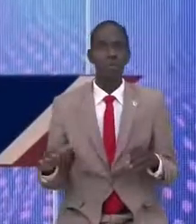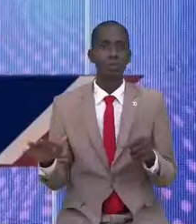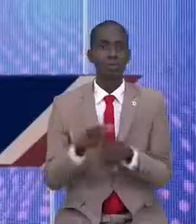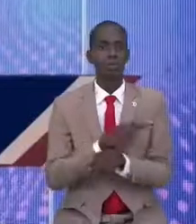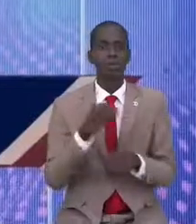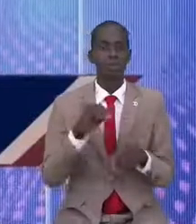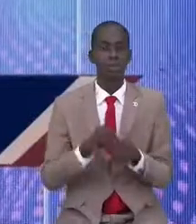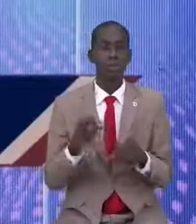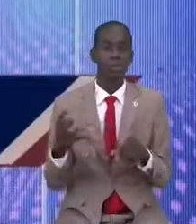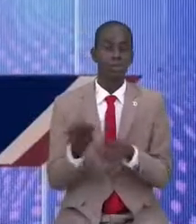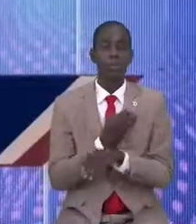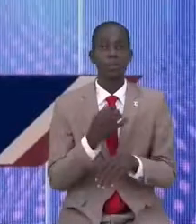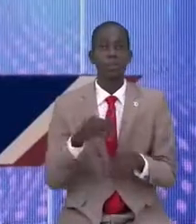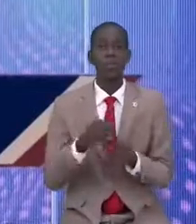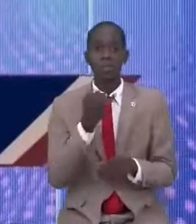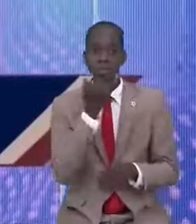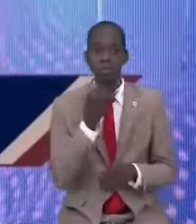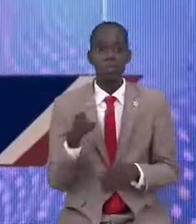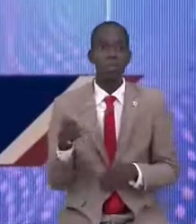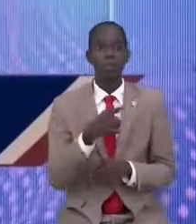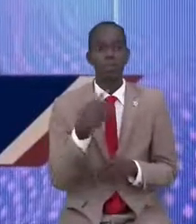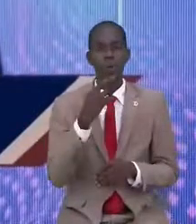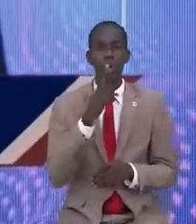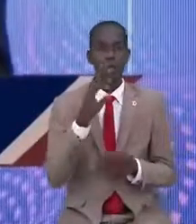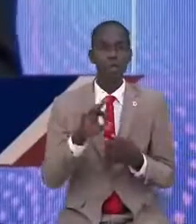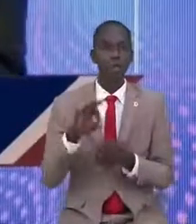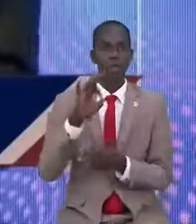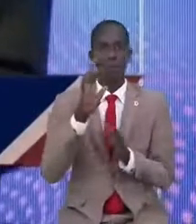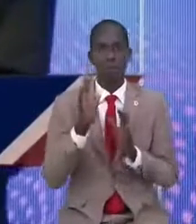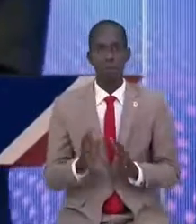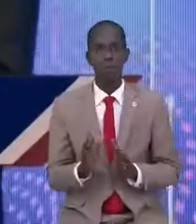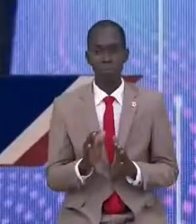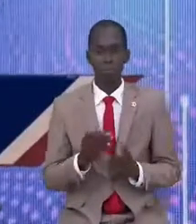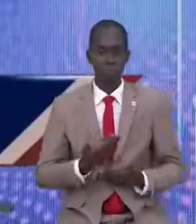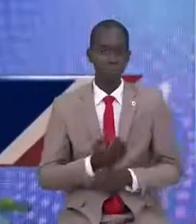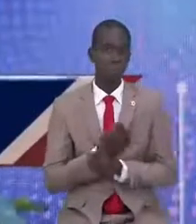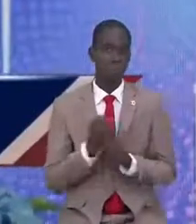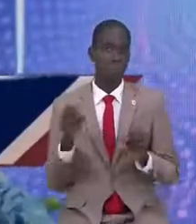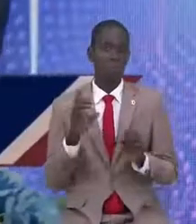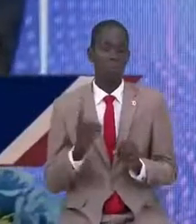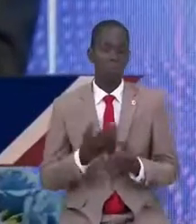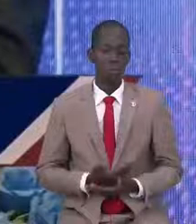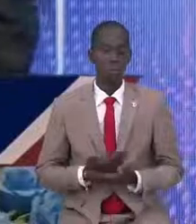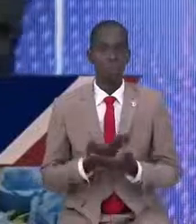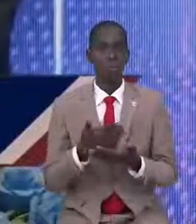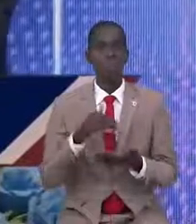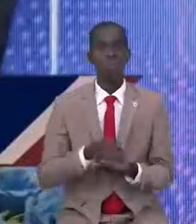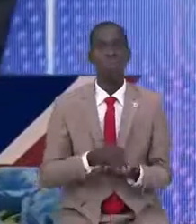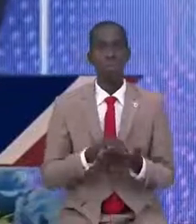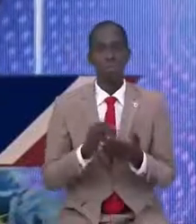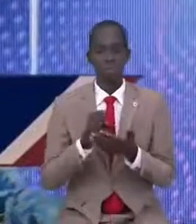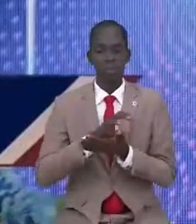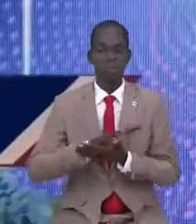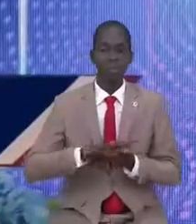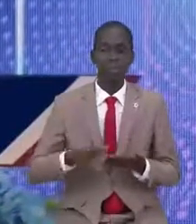homme vient à être surpris en quelque faute, vous qui êtes spirituels, né de